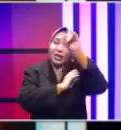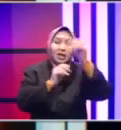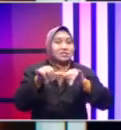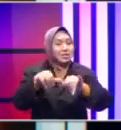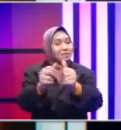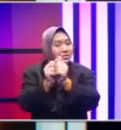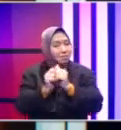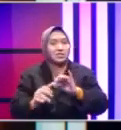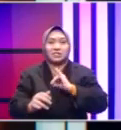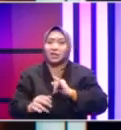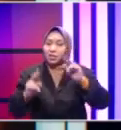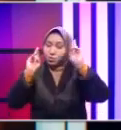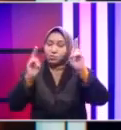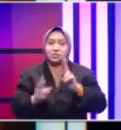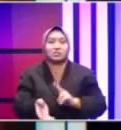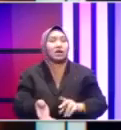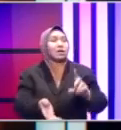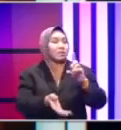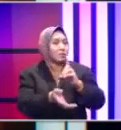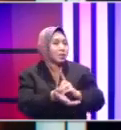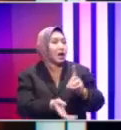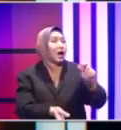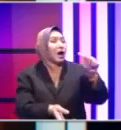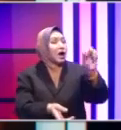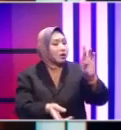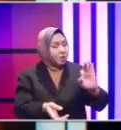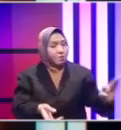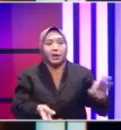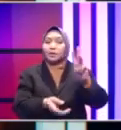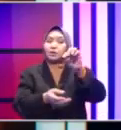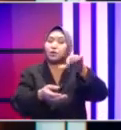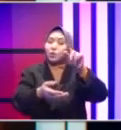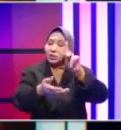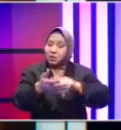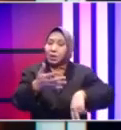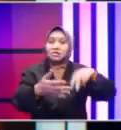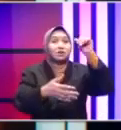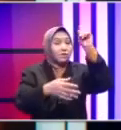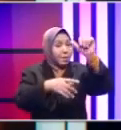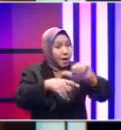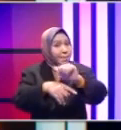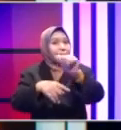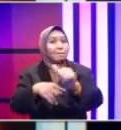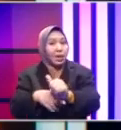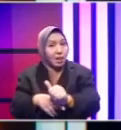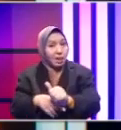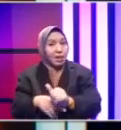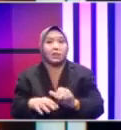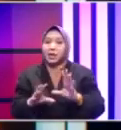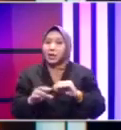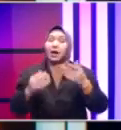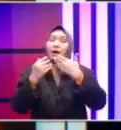masih lagi bersama saya saat Muhammad Arif adalah program MyQuran dan baca faham Amel dan